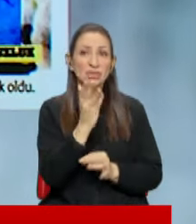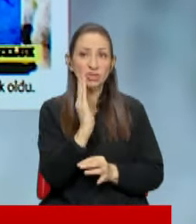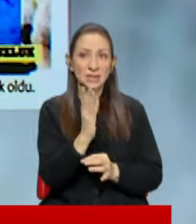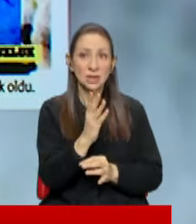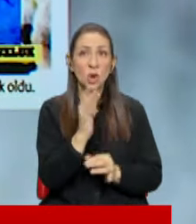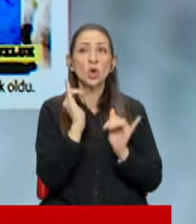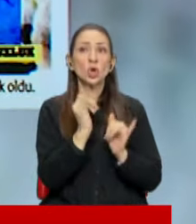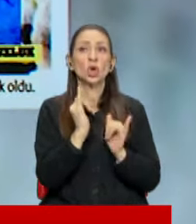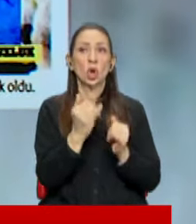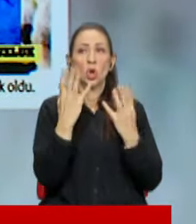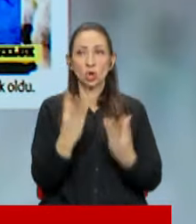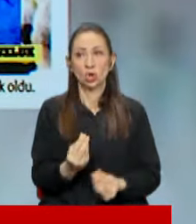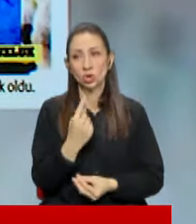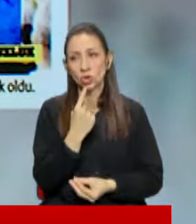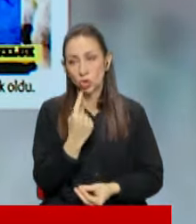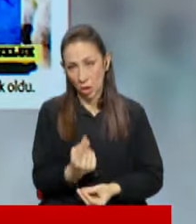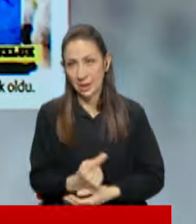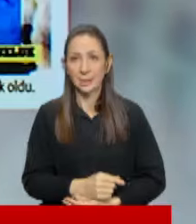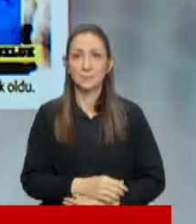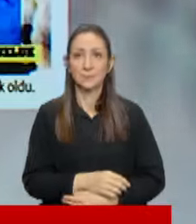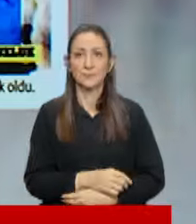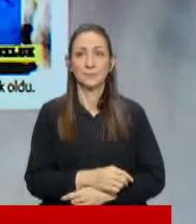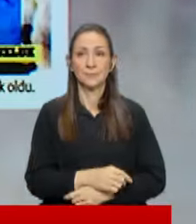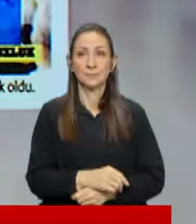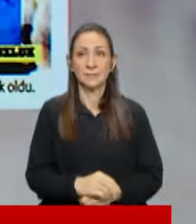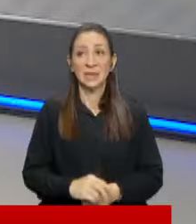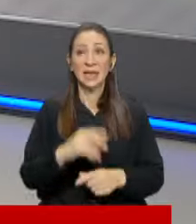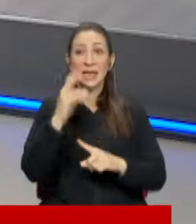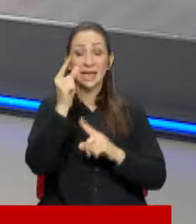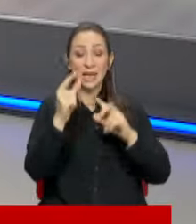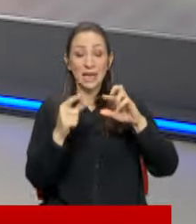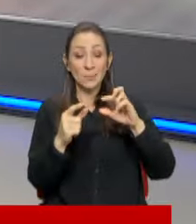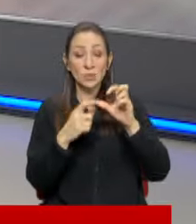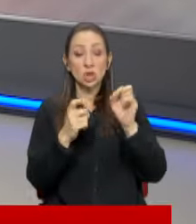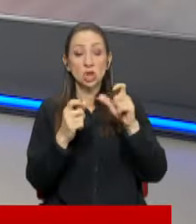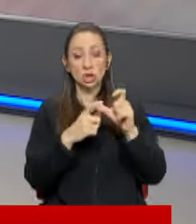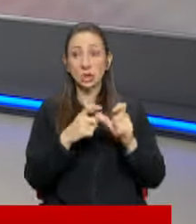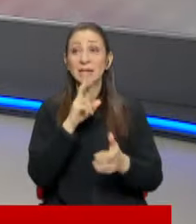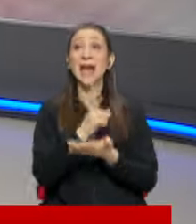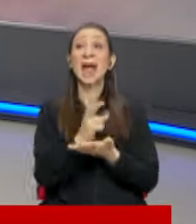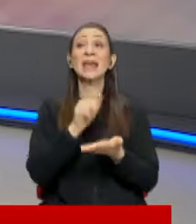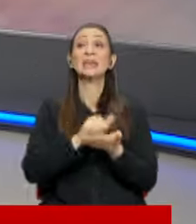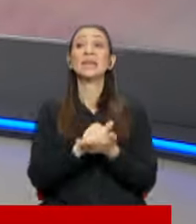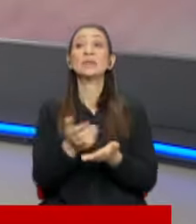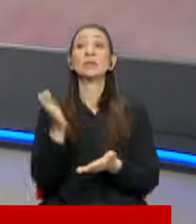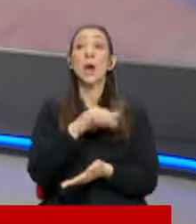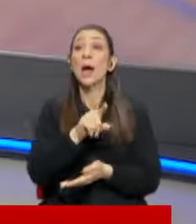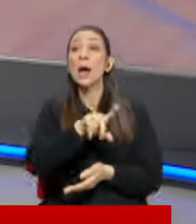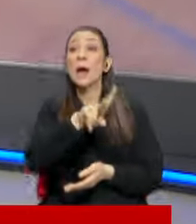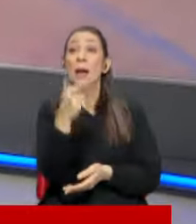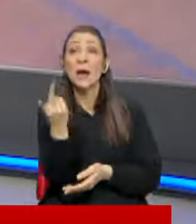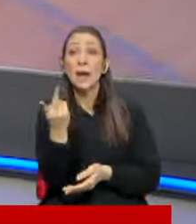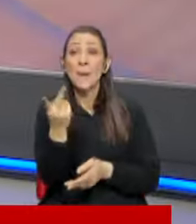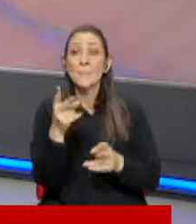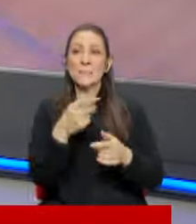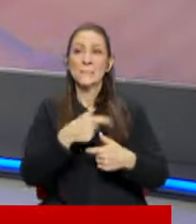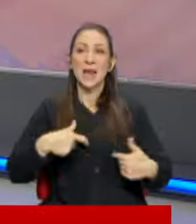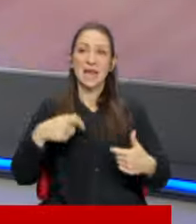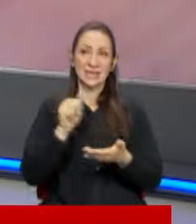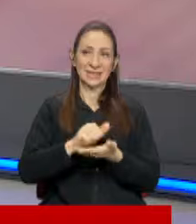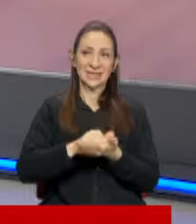gidişatın kötü olduğunu dile getiriyor Ipsos'a. Karar Gazetesi'nden sonra geldiğimiz gazete